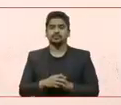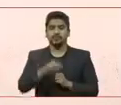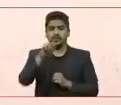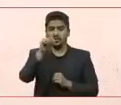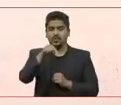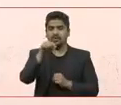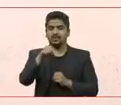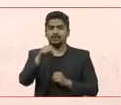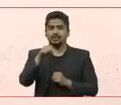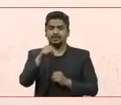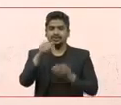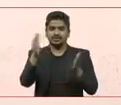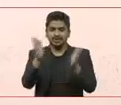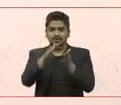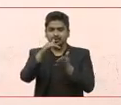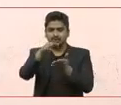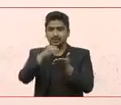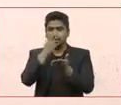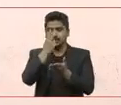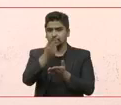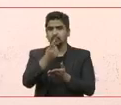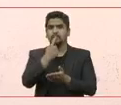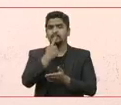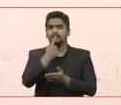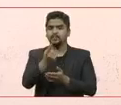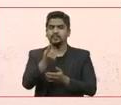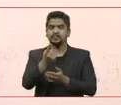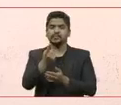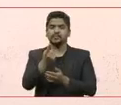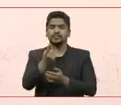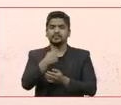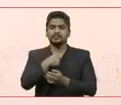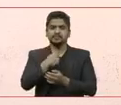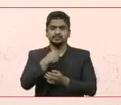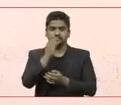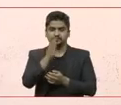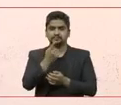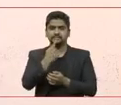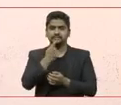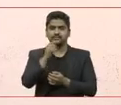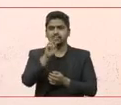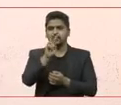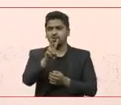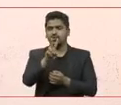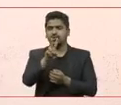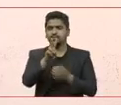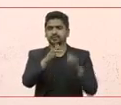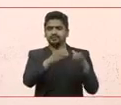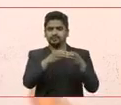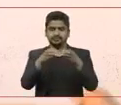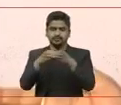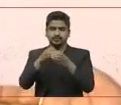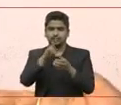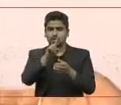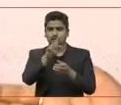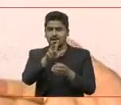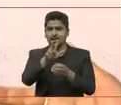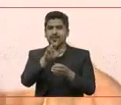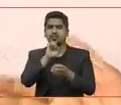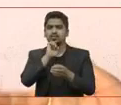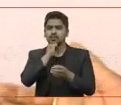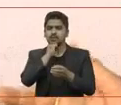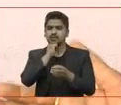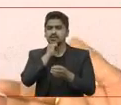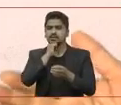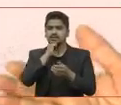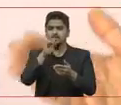अहिलेको सानै डाटामा हामीले हेऱ्यो भने अब मैले भन्दाखेरि 2टा ग्रुप गरौँ न। अब 18 वर्षको